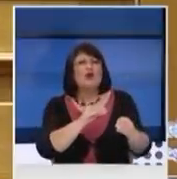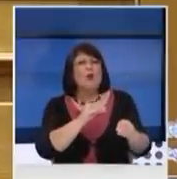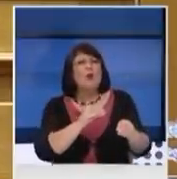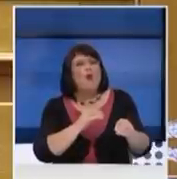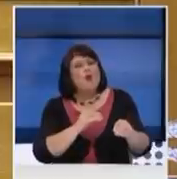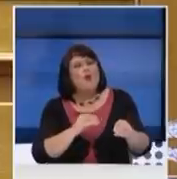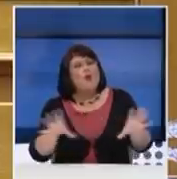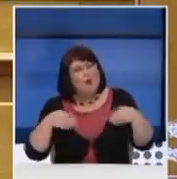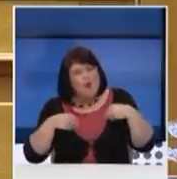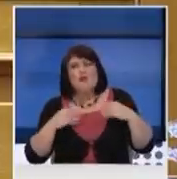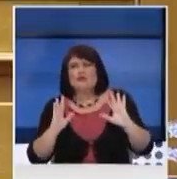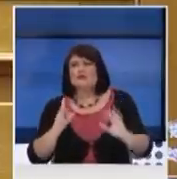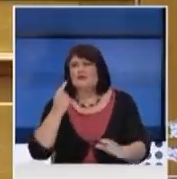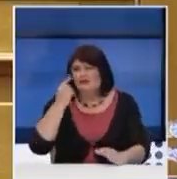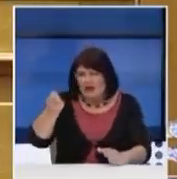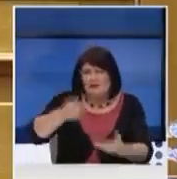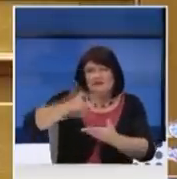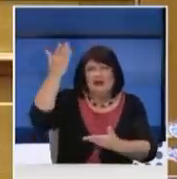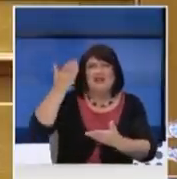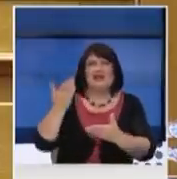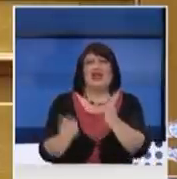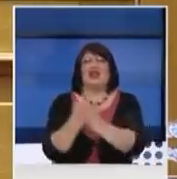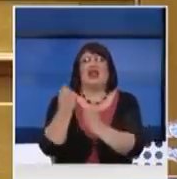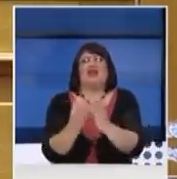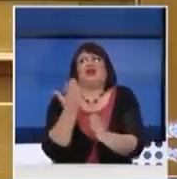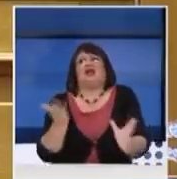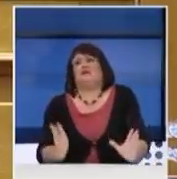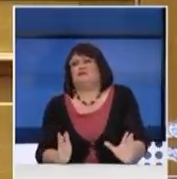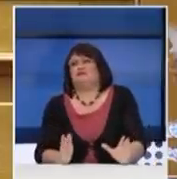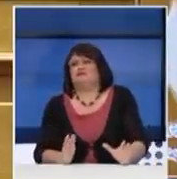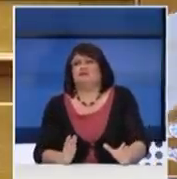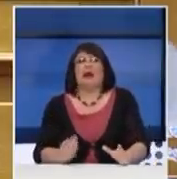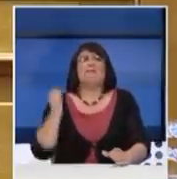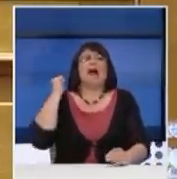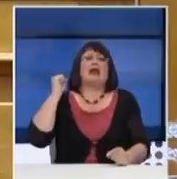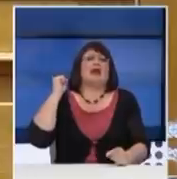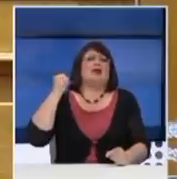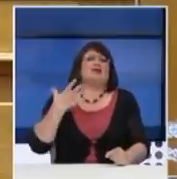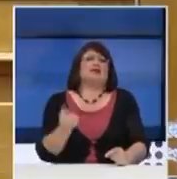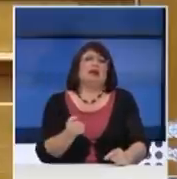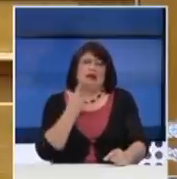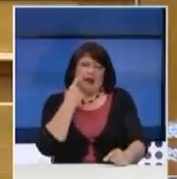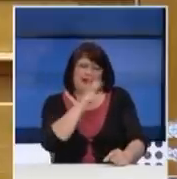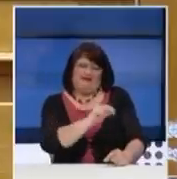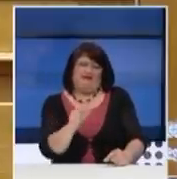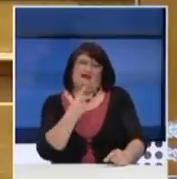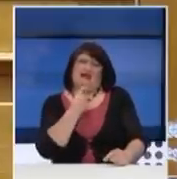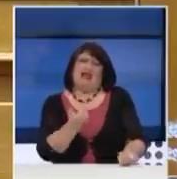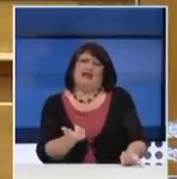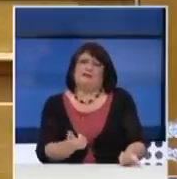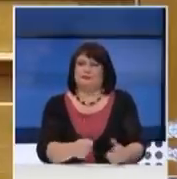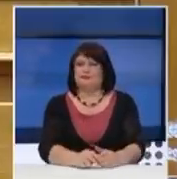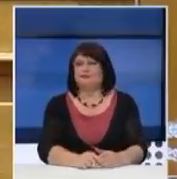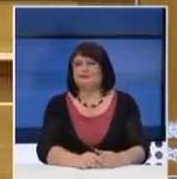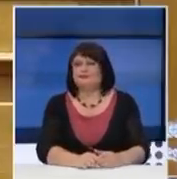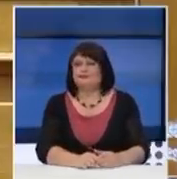Και βάζετε, και εδώ είναι τα νέα, δεν ξέρετε, του κύριου Μαρινάκη είναι η εφημερίδα, το λέει το ίδιο πράγμα, στα πρακτικά κι αυτό. Άρα λοιπόν,